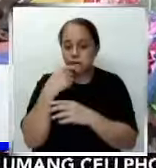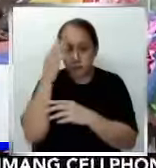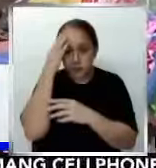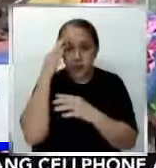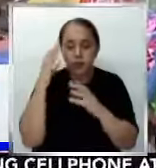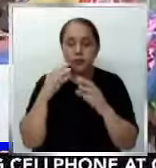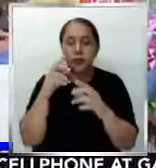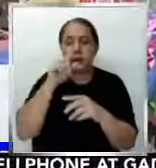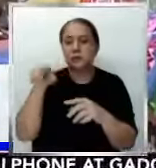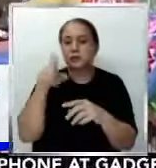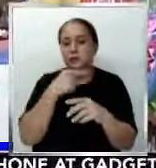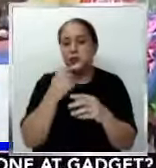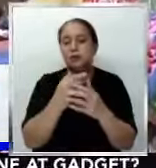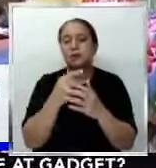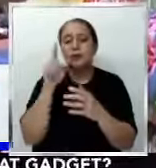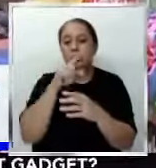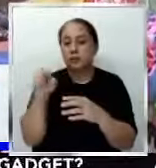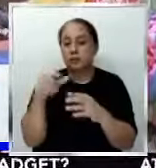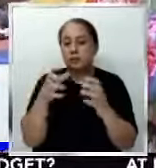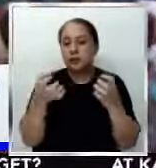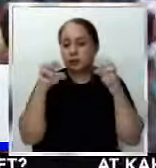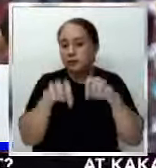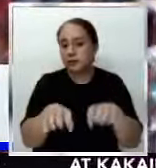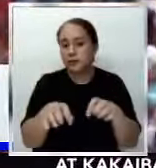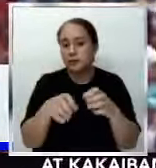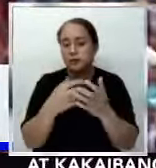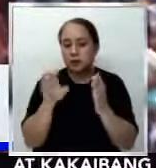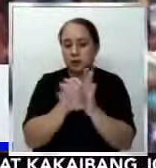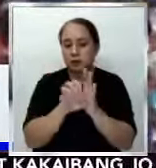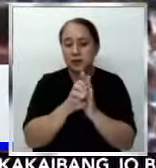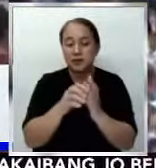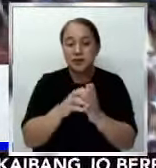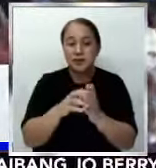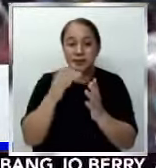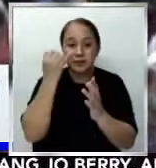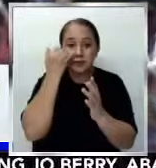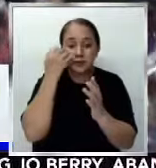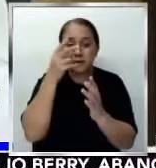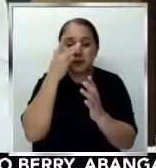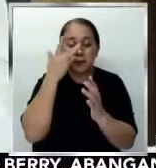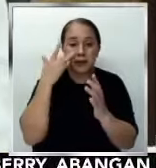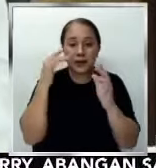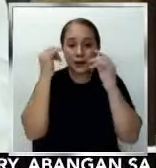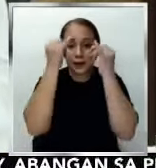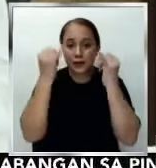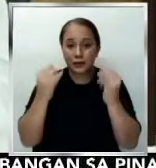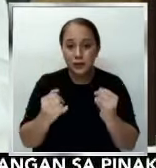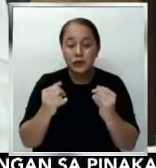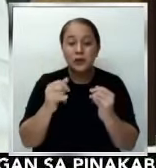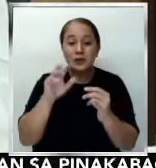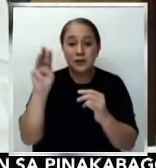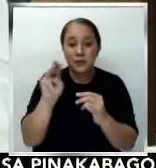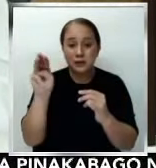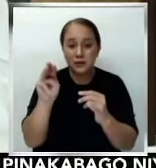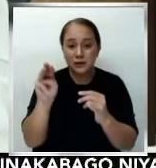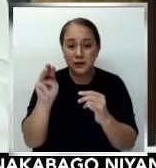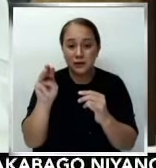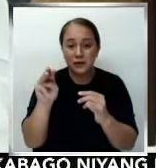na maaaring maging super spreader event tulad ng pista ng itim na Nazareno sa Quiapo sa Lunes. I apologize in